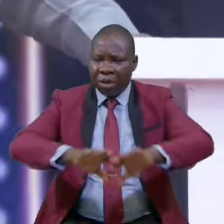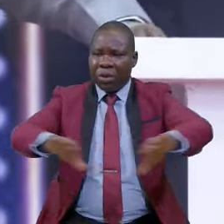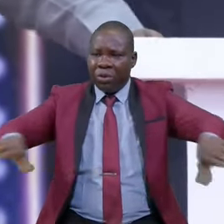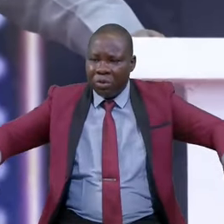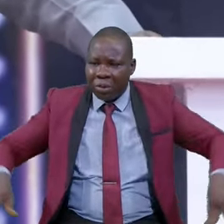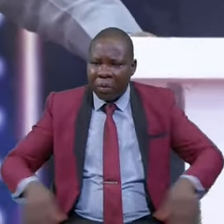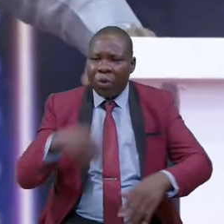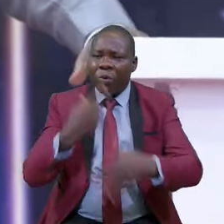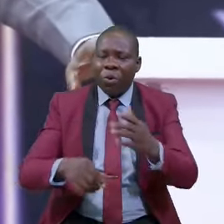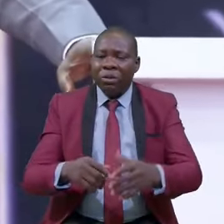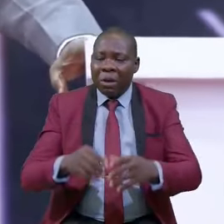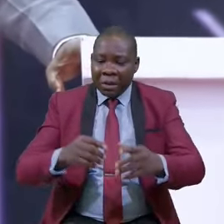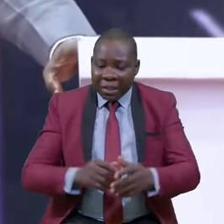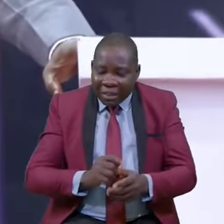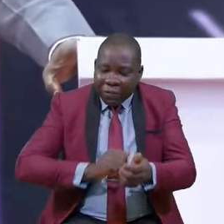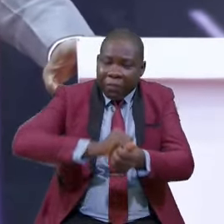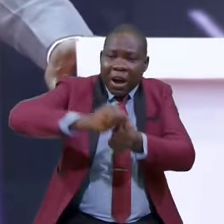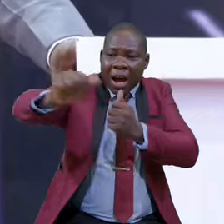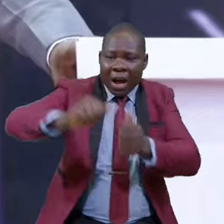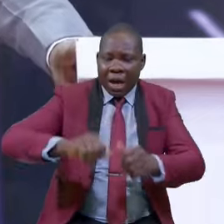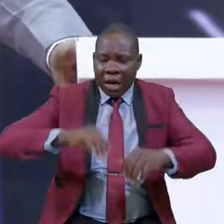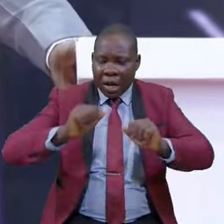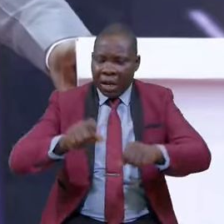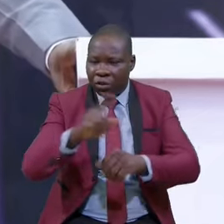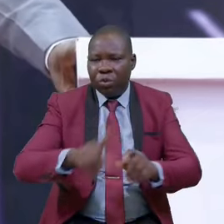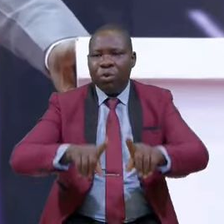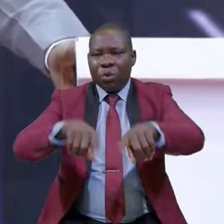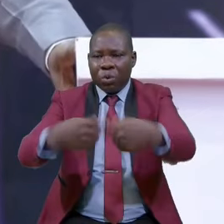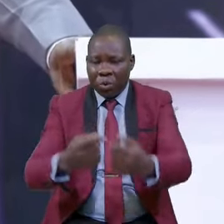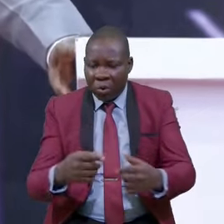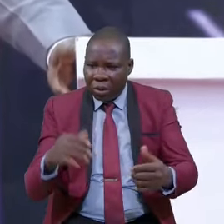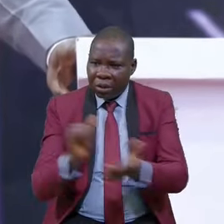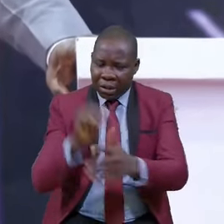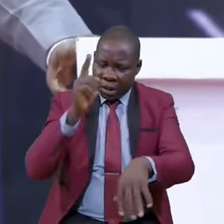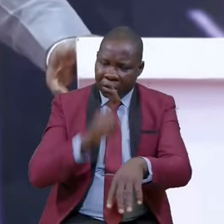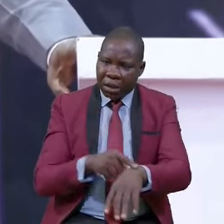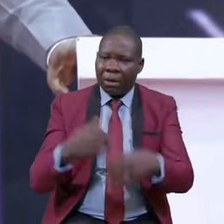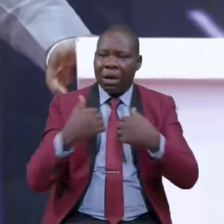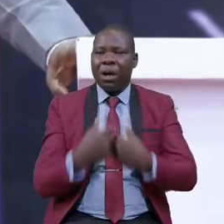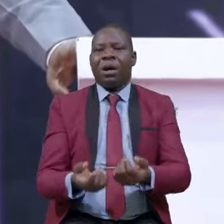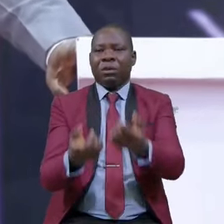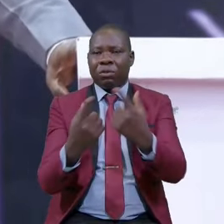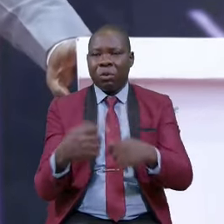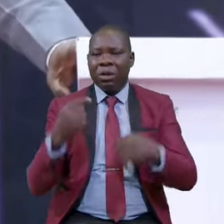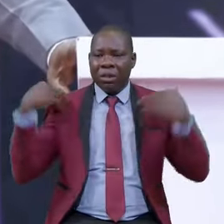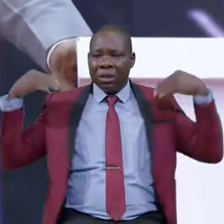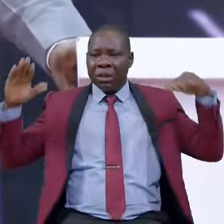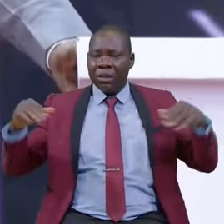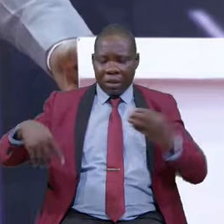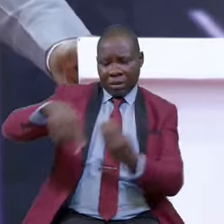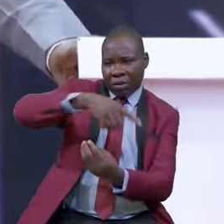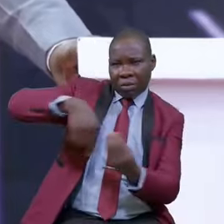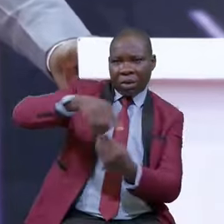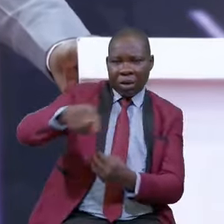tout et de personne sur la terre? Ce moment est venu. The angels surround you. Les anges